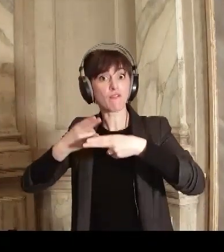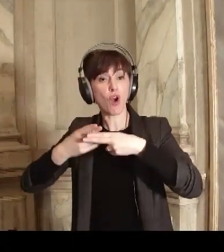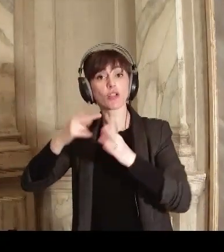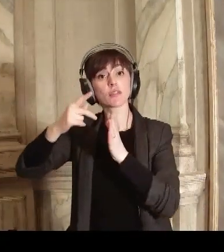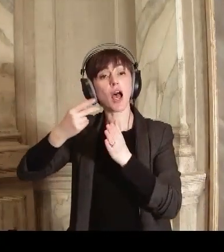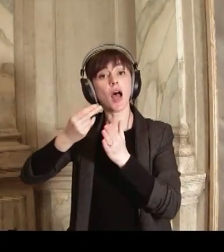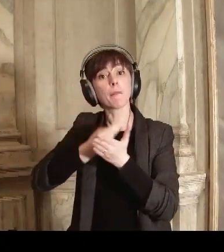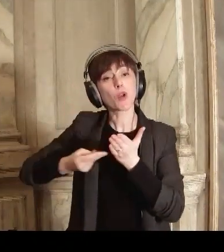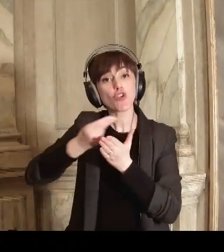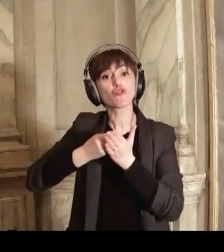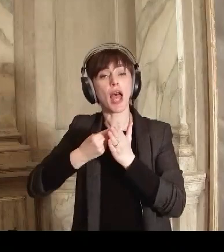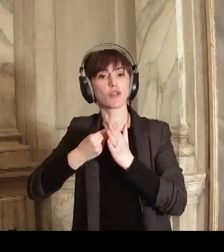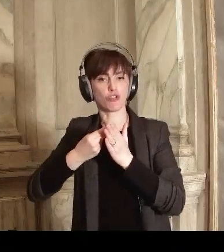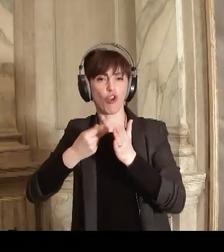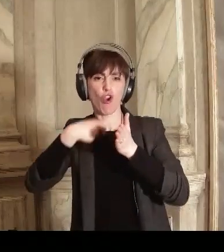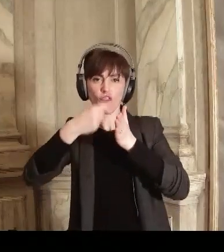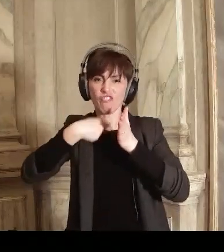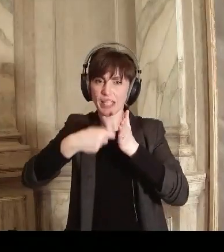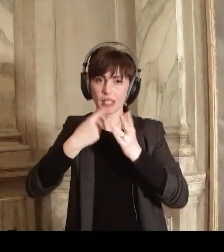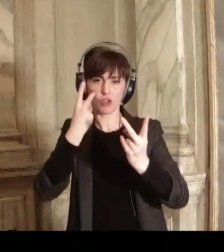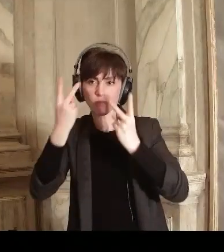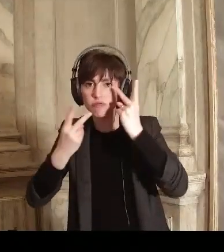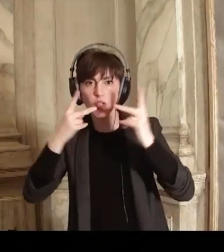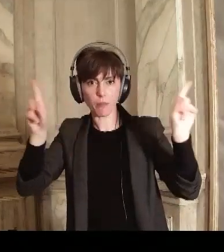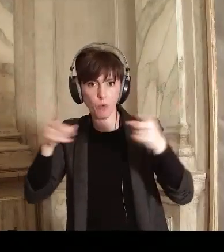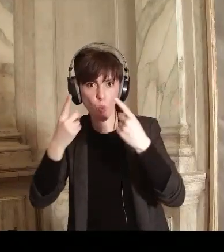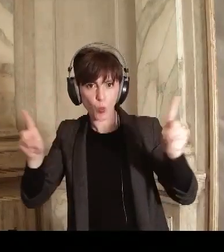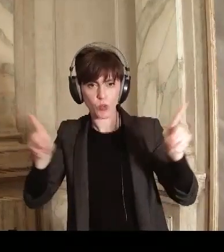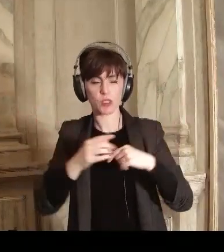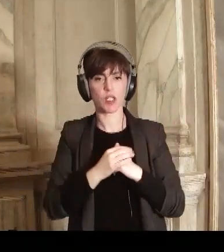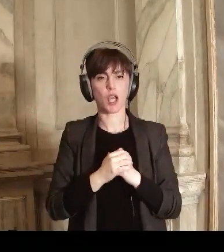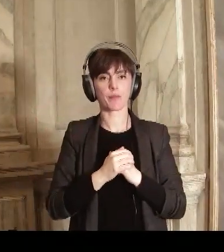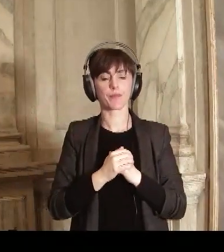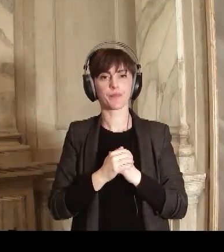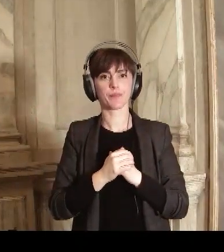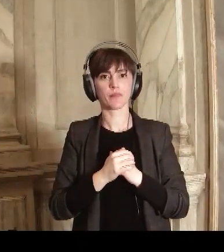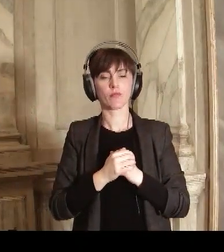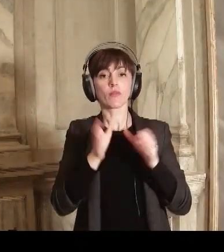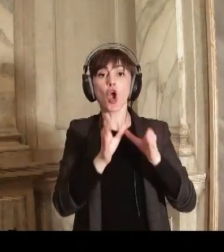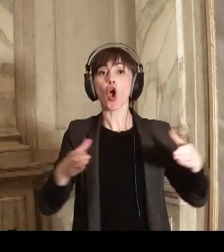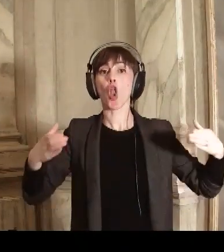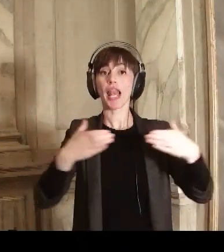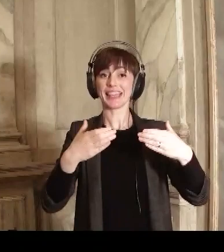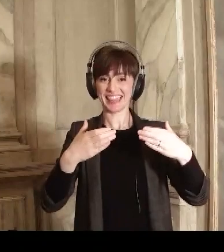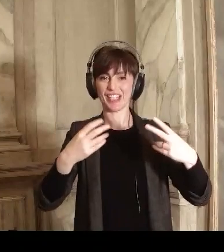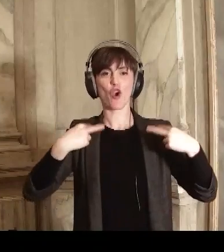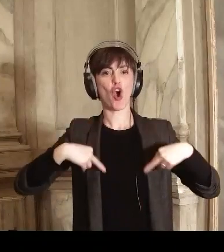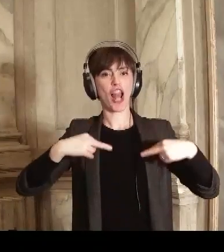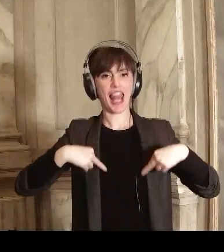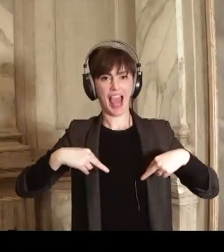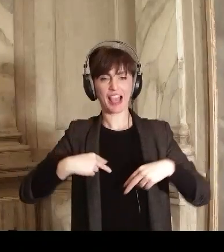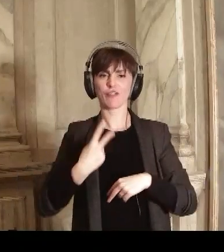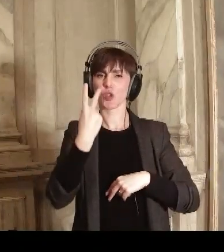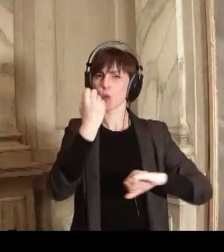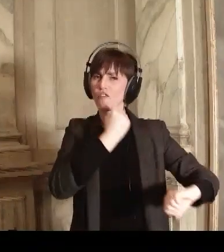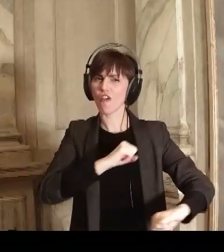Teresa Baumgarten. Il concerto finale di questa sezione è affidato all'inedito collettivo live formato da due famosi